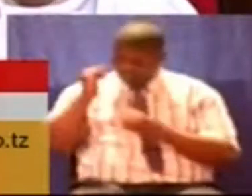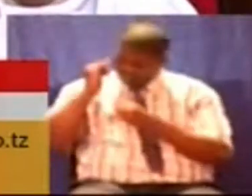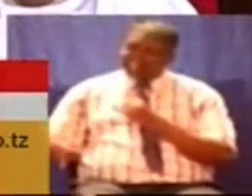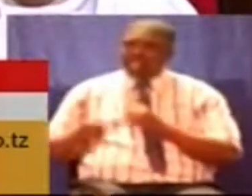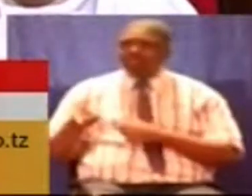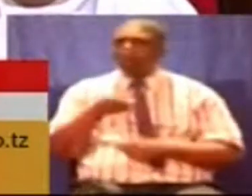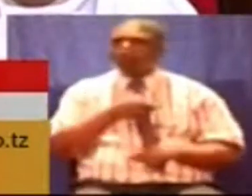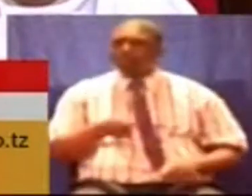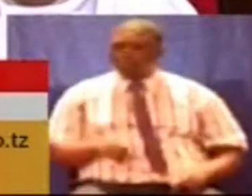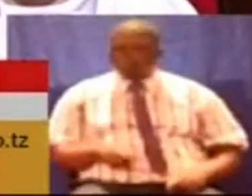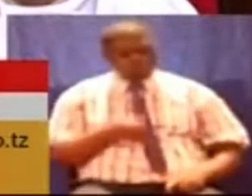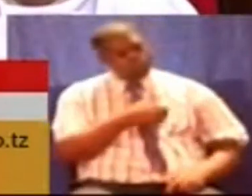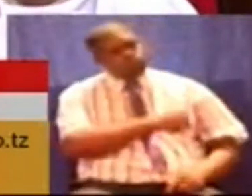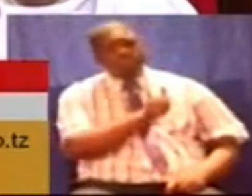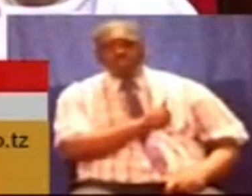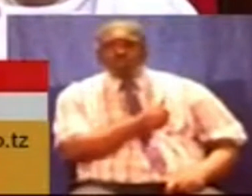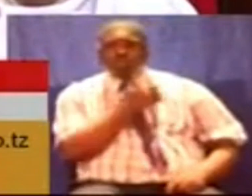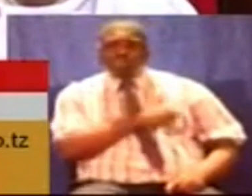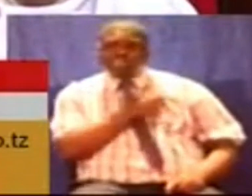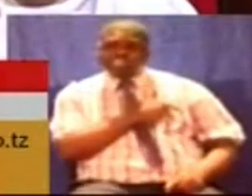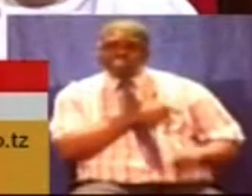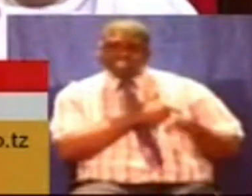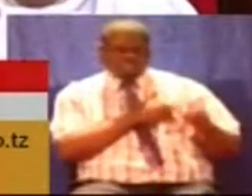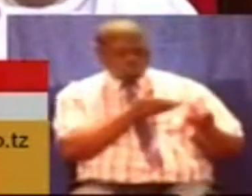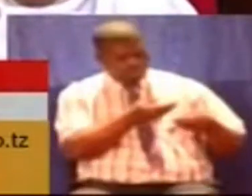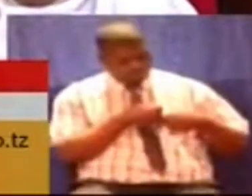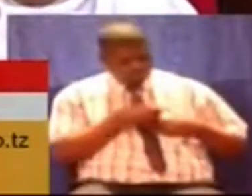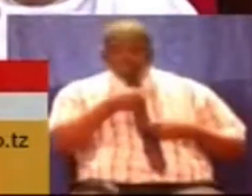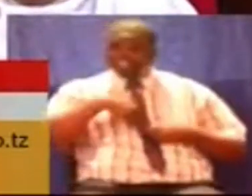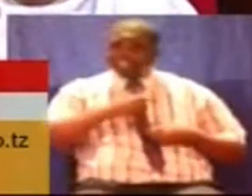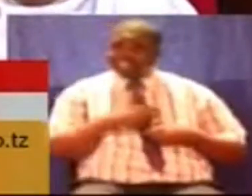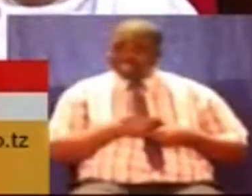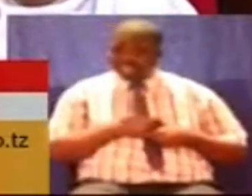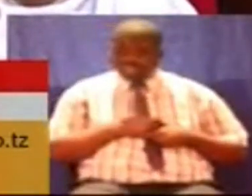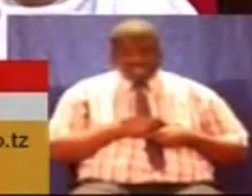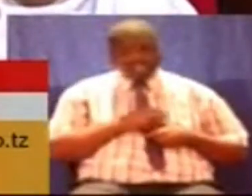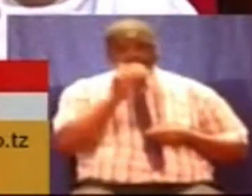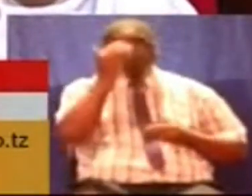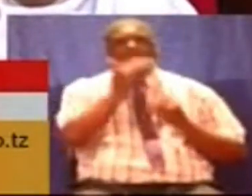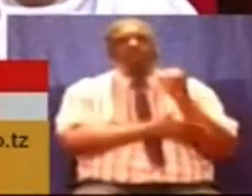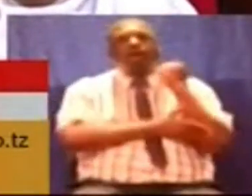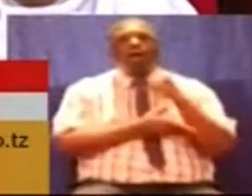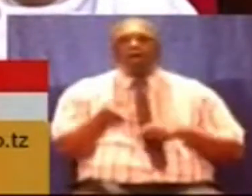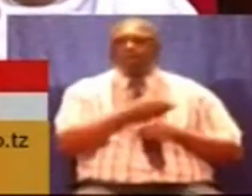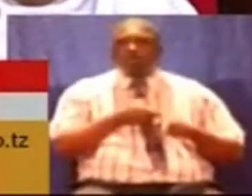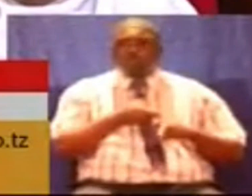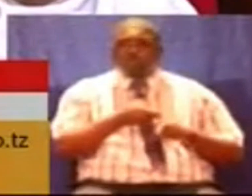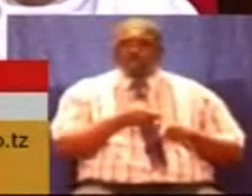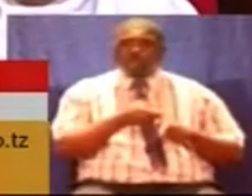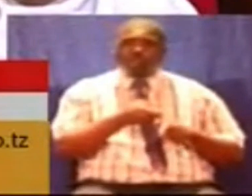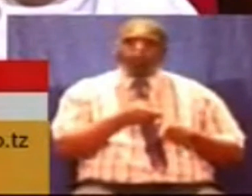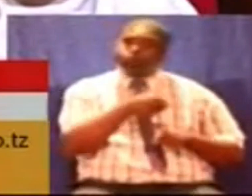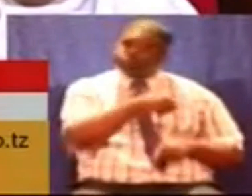mkopo. Lakini wao wenyewe wame feel guilty conscious, wametupa sisi relief ya kutuondolea madola hayo yote. Hivi tunataka nini kwa Mwenyezi